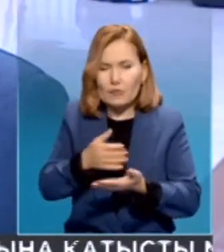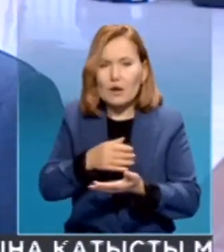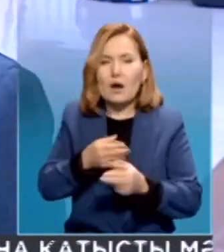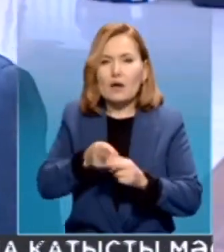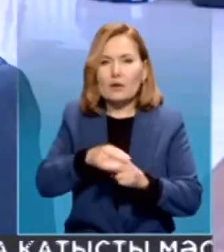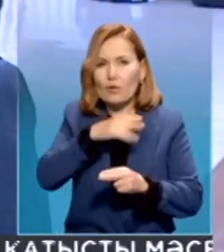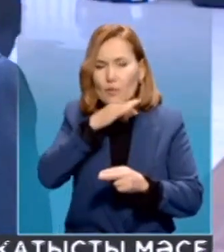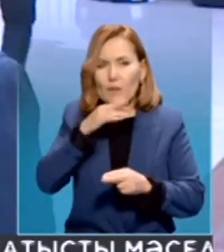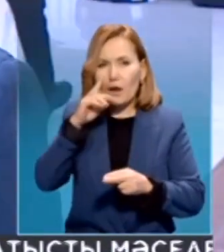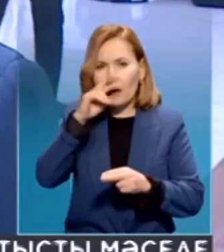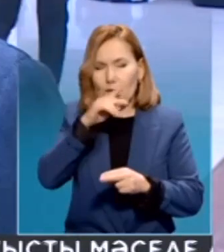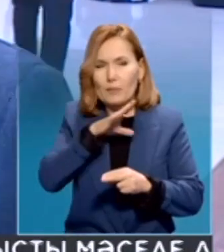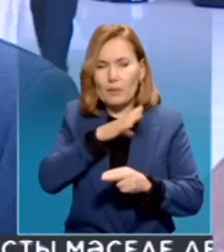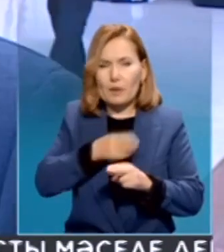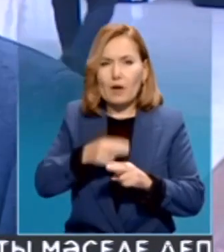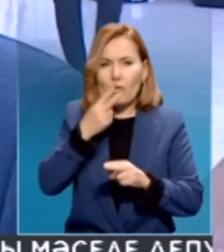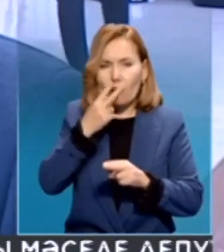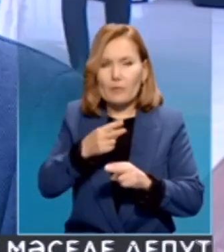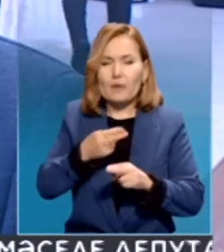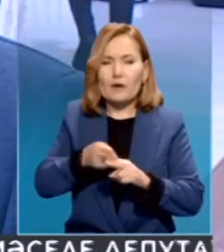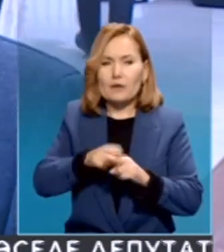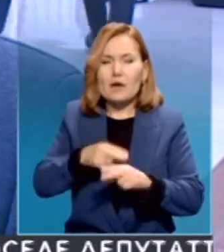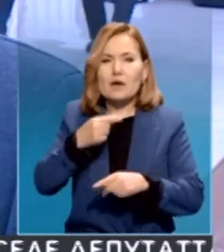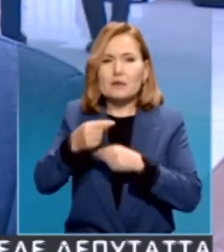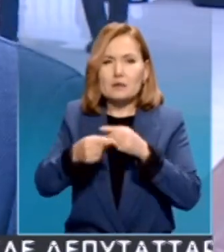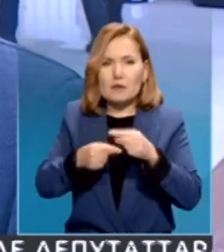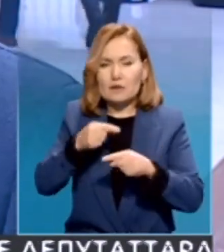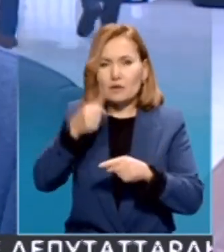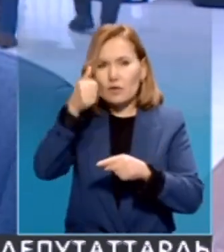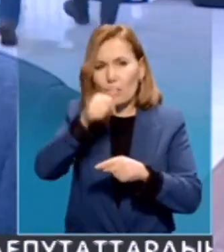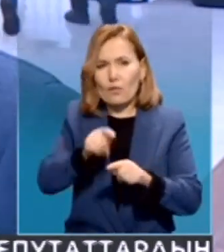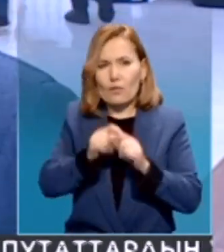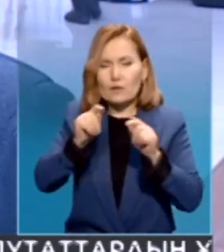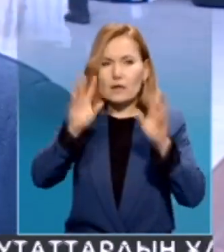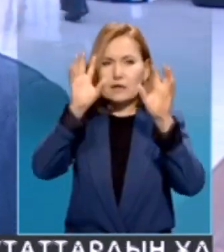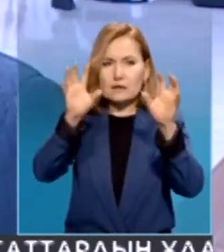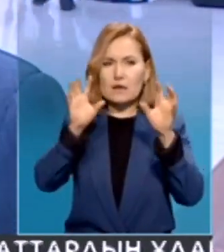қазіргі кезде көріп отырмыз. Ендігі жолы мына азаматтарымызға,